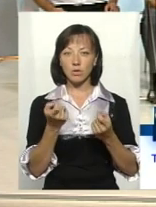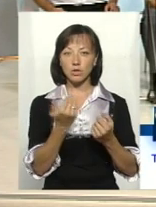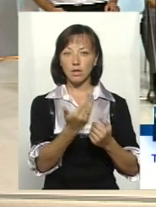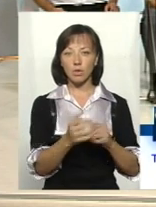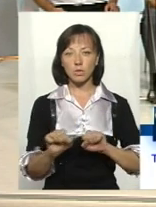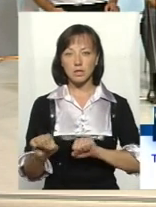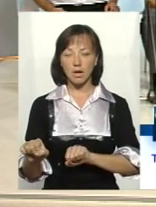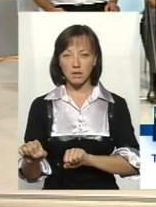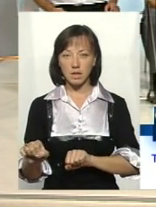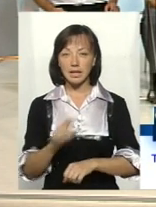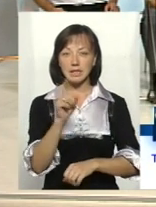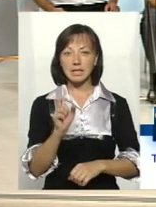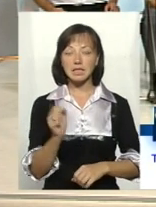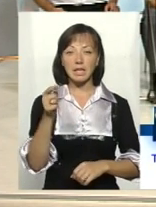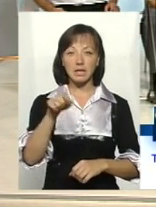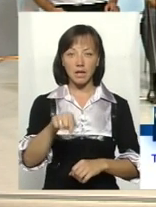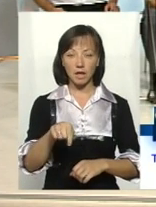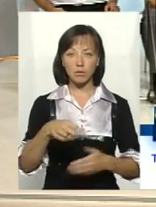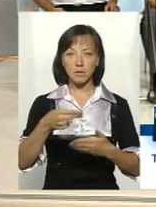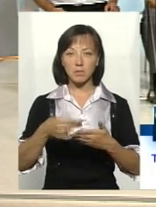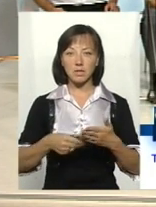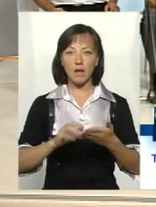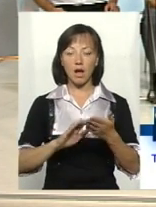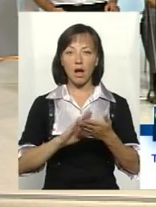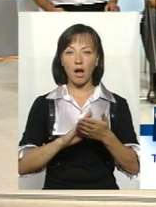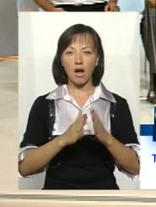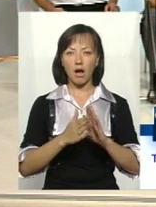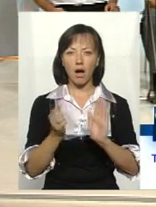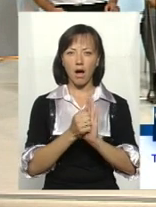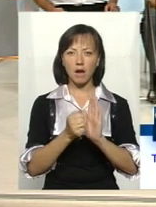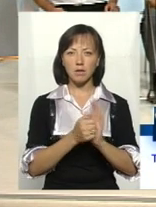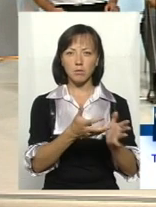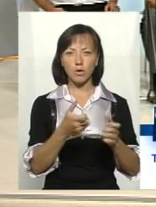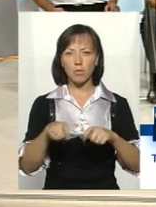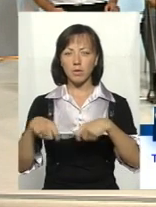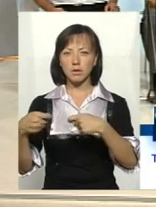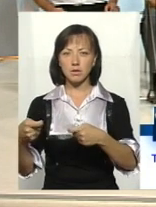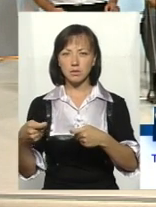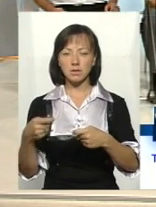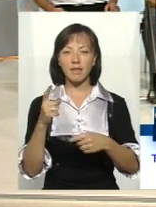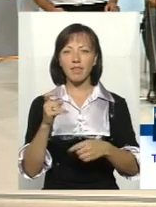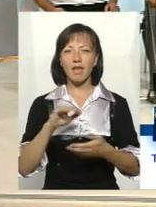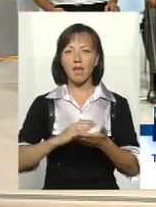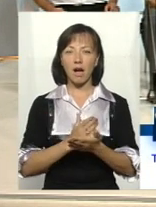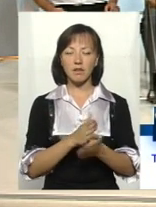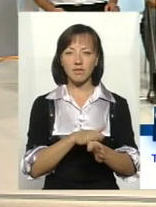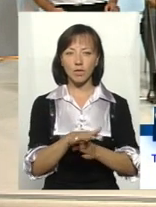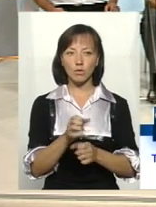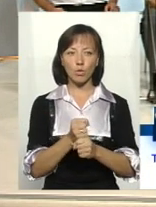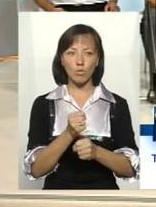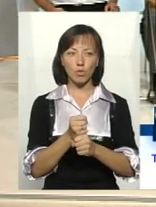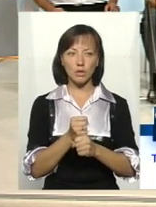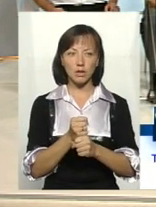захист. За те, що він писав акт прийому передач на 138 тисяч за неякісно виконані